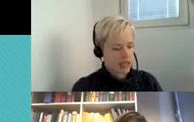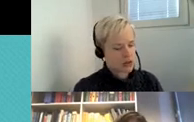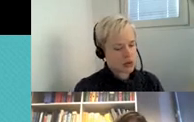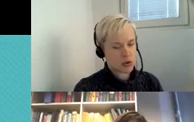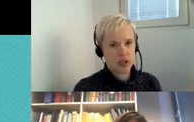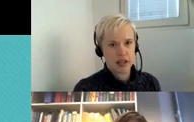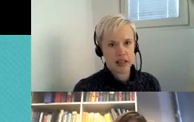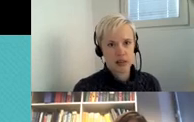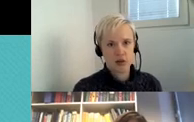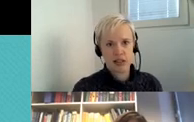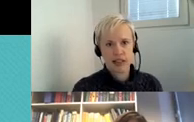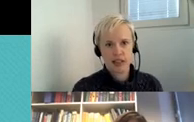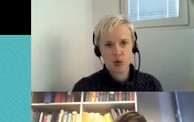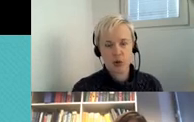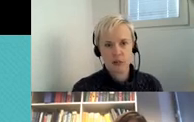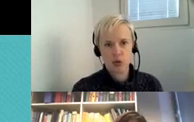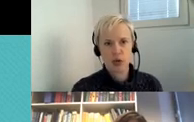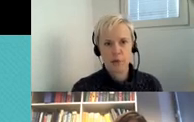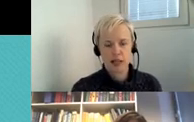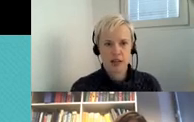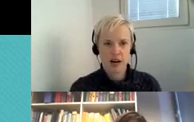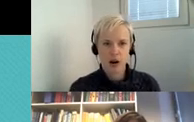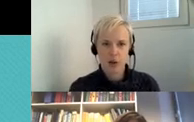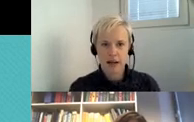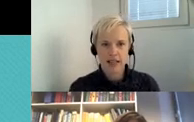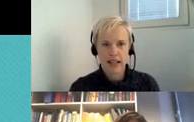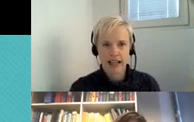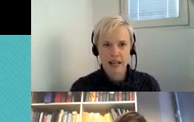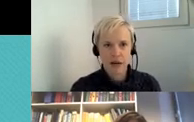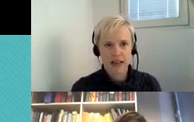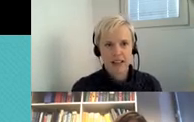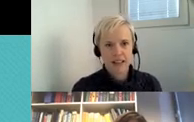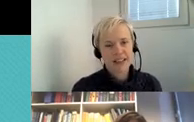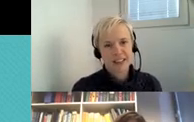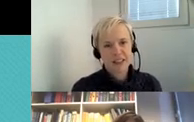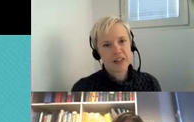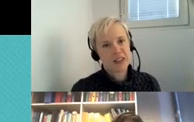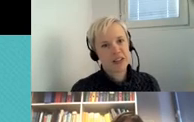tosi mielenkiintoista, koska se ainakin nyt sitten niitä suurimpia skaaloja päästään näkemään.